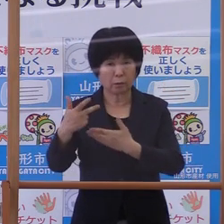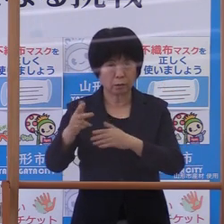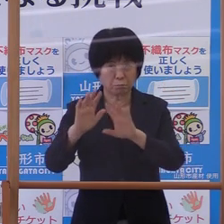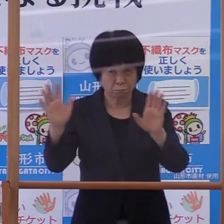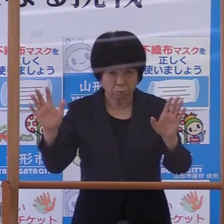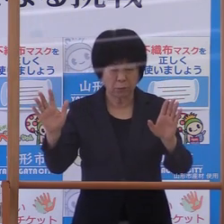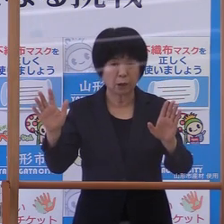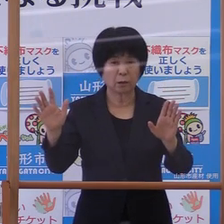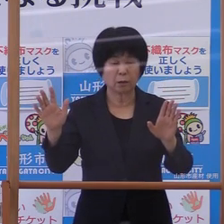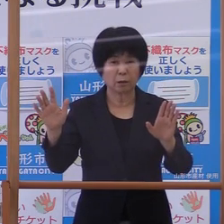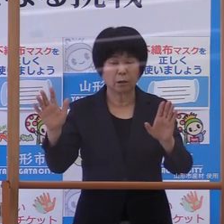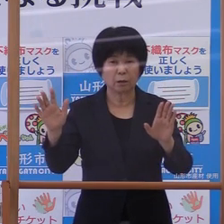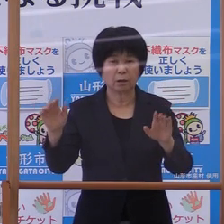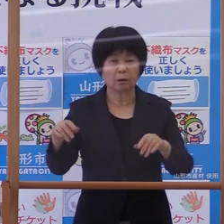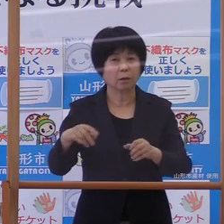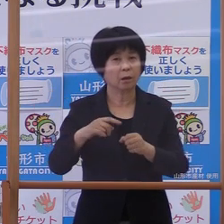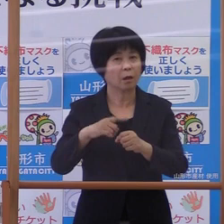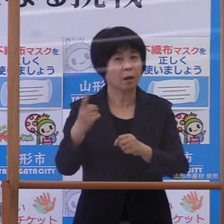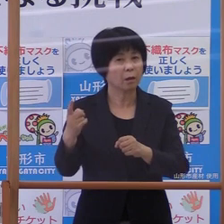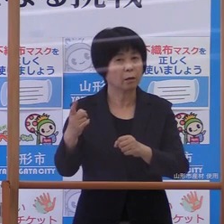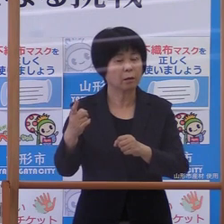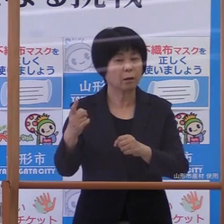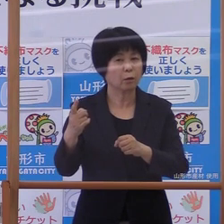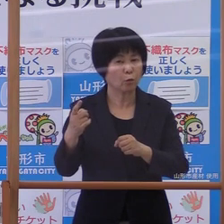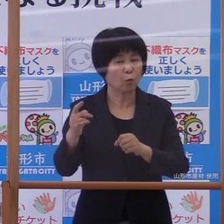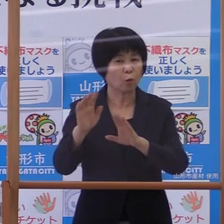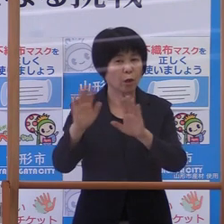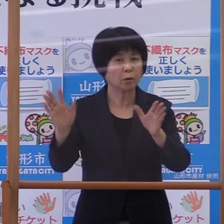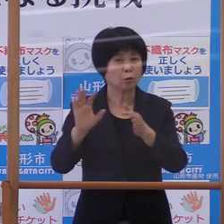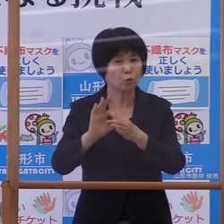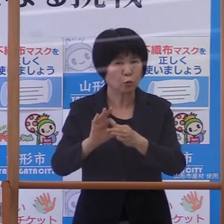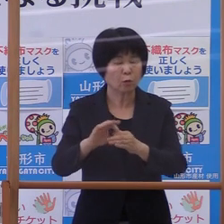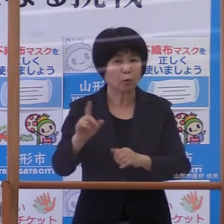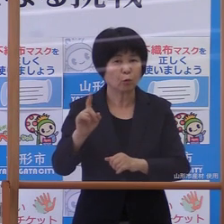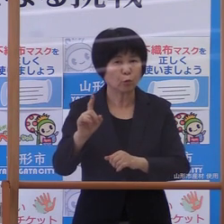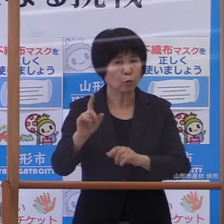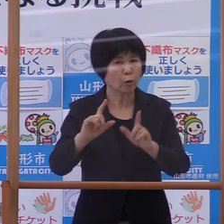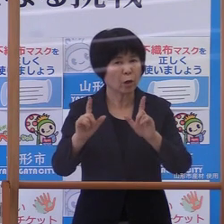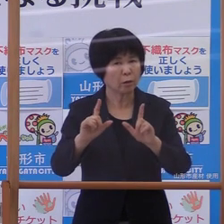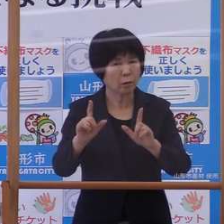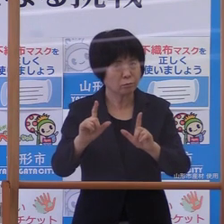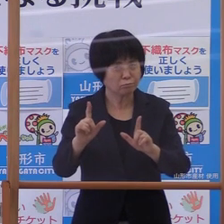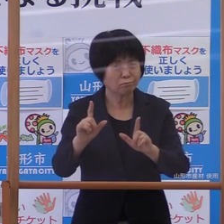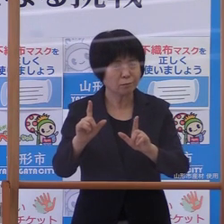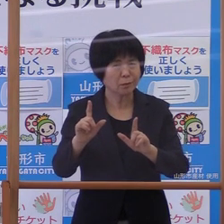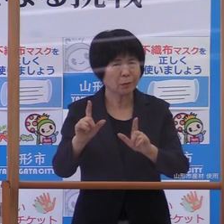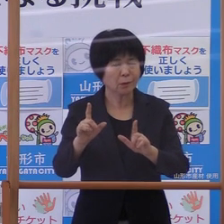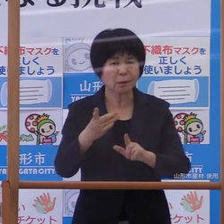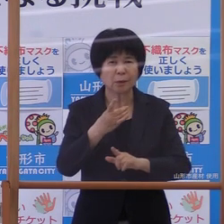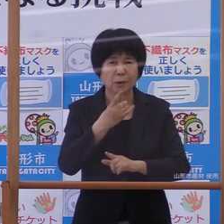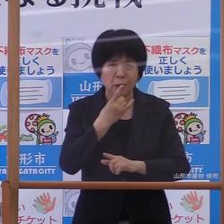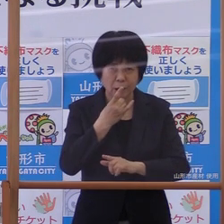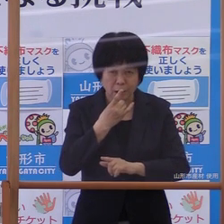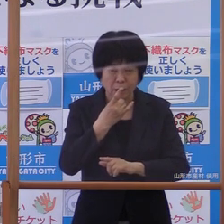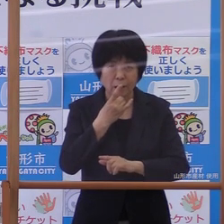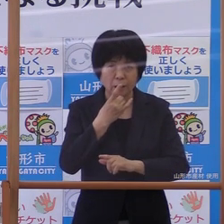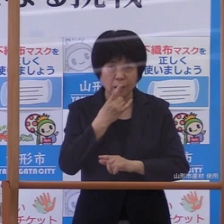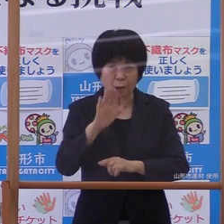開催になりますが、来年の開催についてどのような形を期待したいと考えていますか。 は